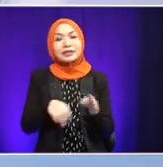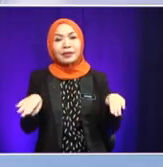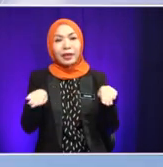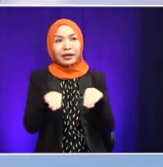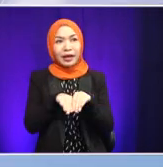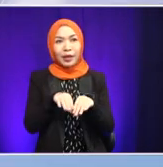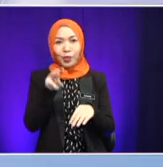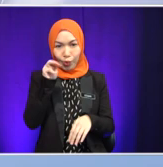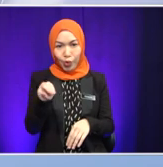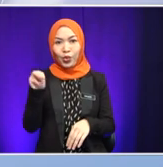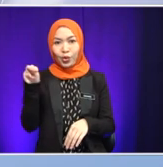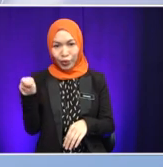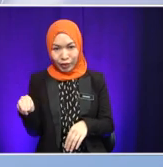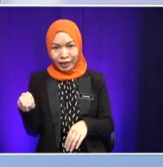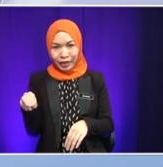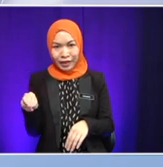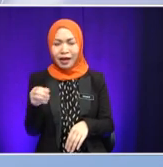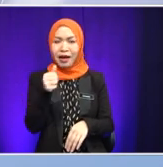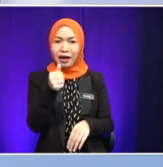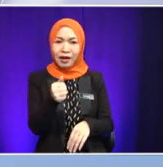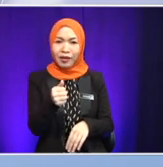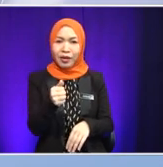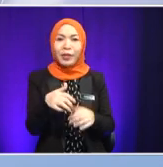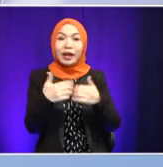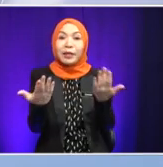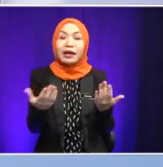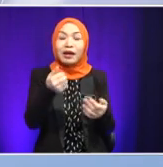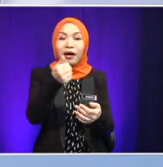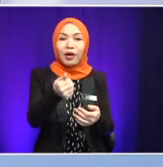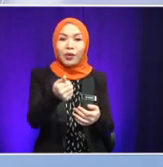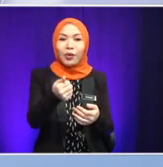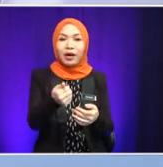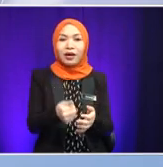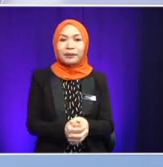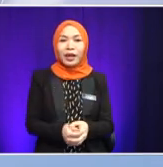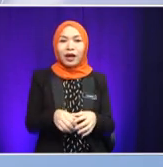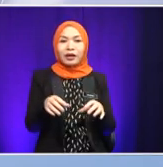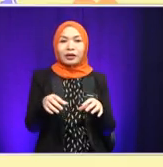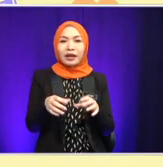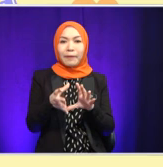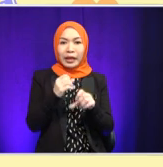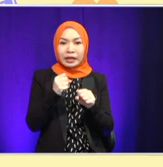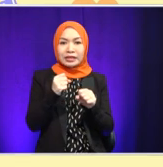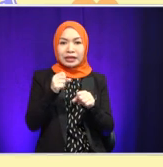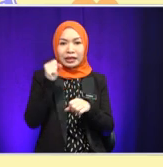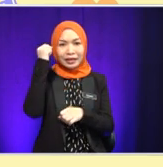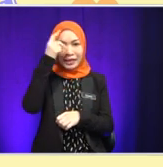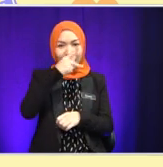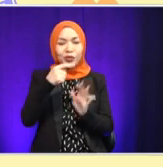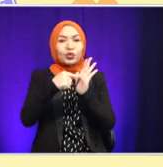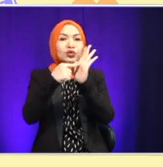amalan hidup Bersatu padu ketika berada di sekolah Oke ini syarat tunjukkan kepada murid saya adalah